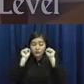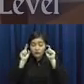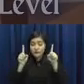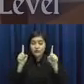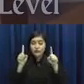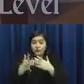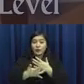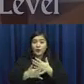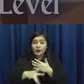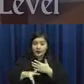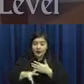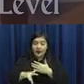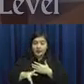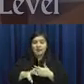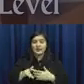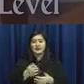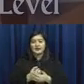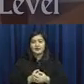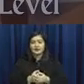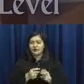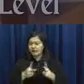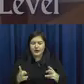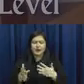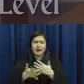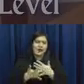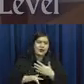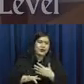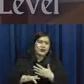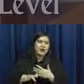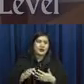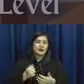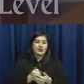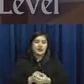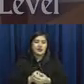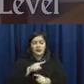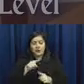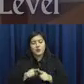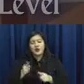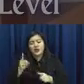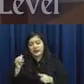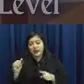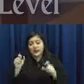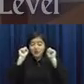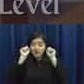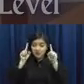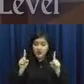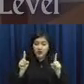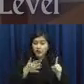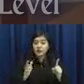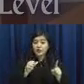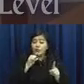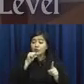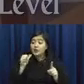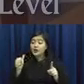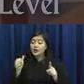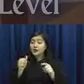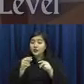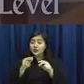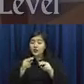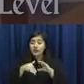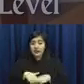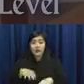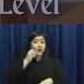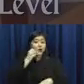naman tatagpuan ang iyong pamilya, mga anak, magigising sila, wala ka kasi maaga kang papasok, uuwi ka ng late kasi nag-overtime